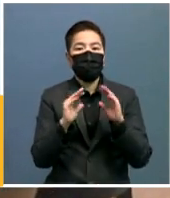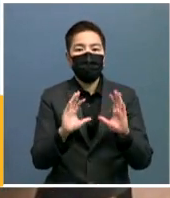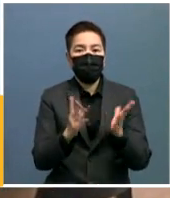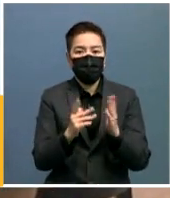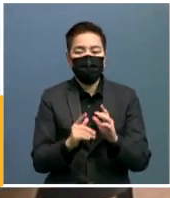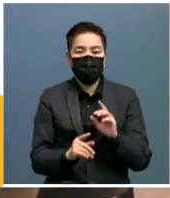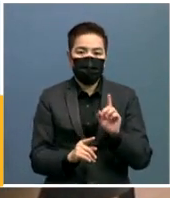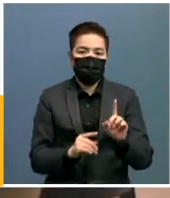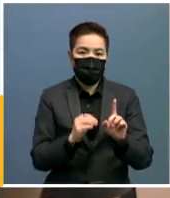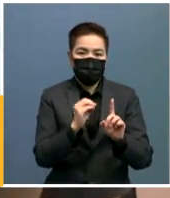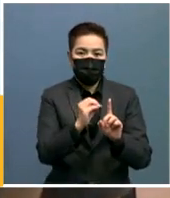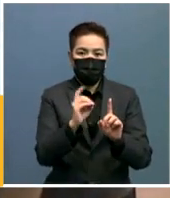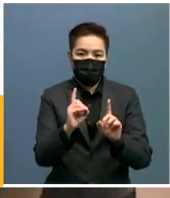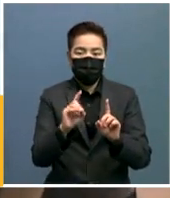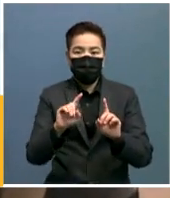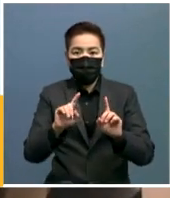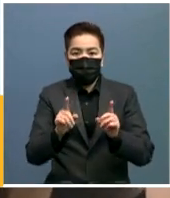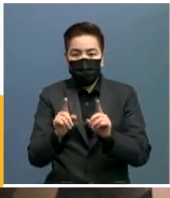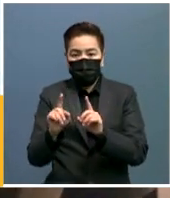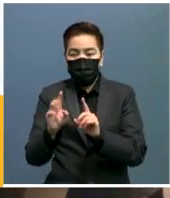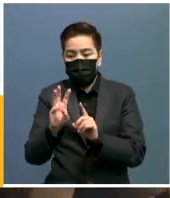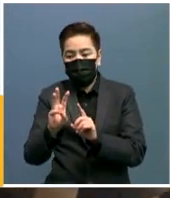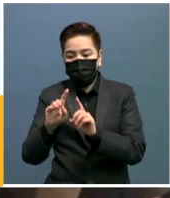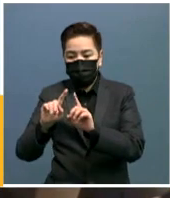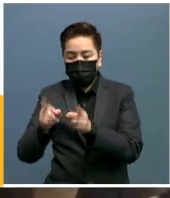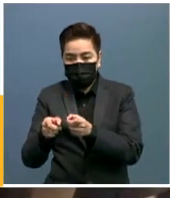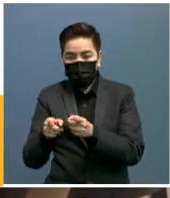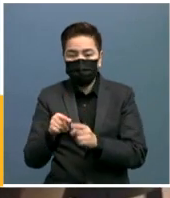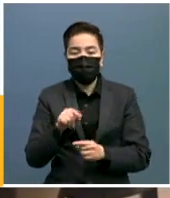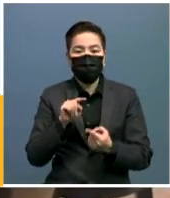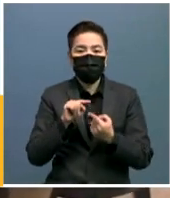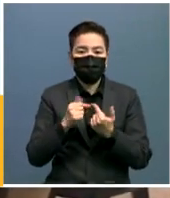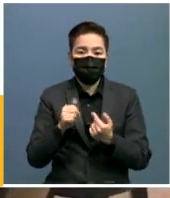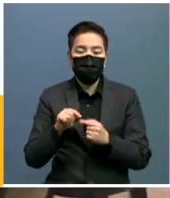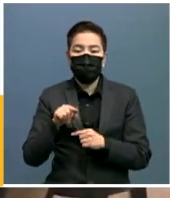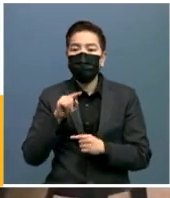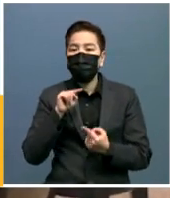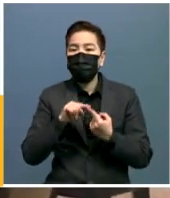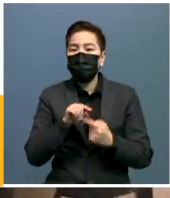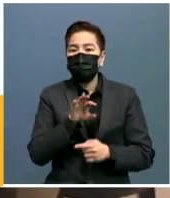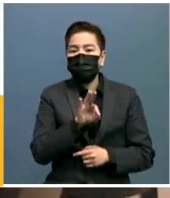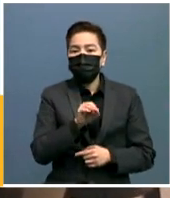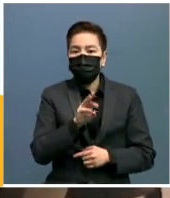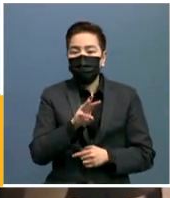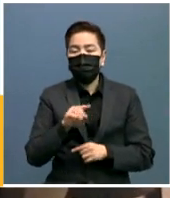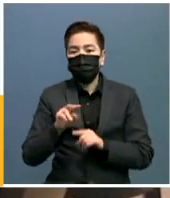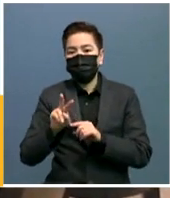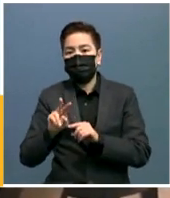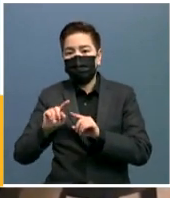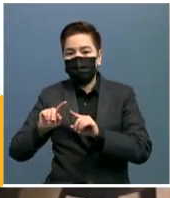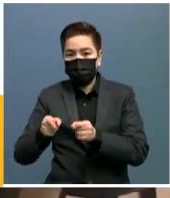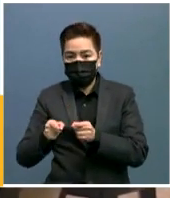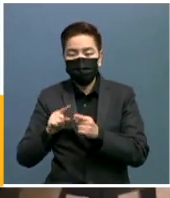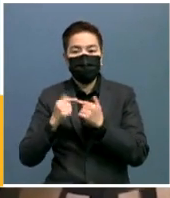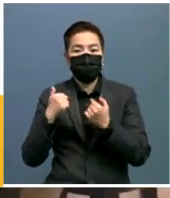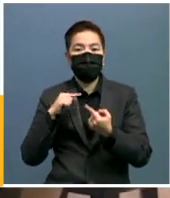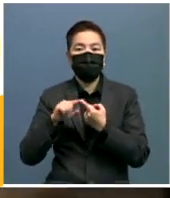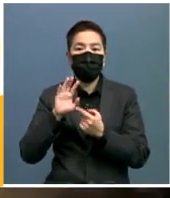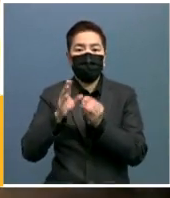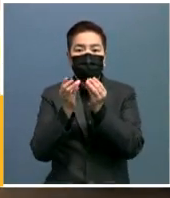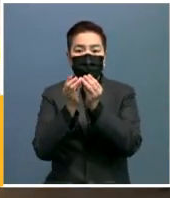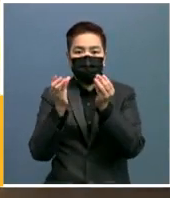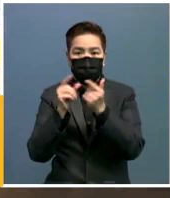100 1วงเล็บ 6ประกอบกับมาตรา 98วงเล็บ 4วงเล็บ 6และมาตรา 96วงเล็บสองของรัฐธรรมนูญ